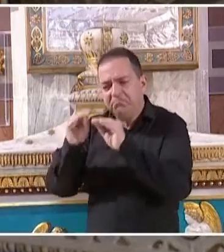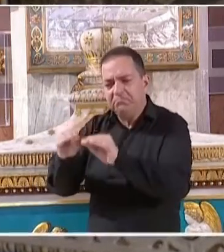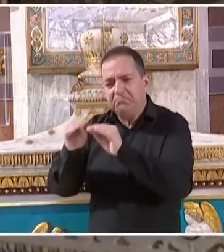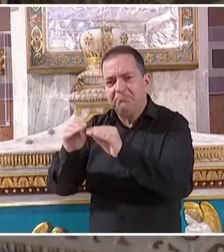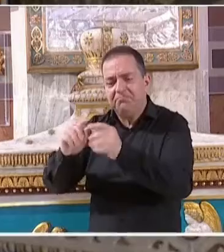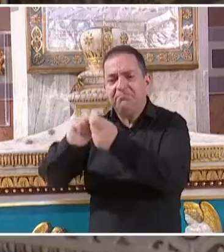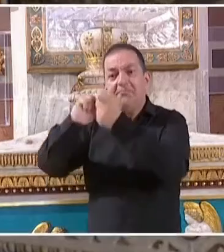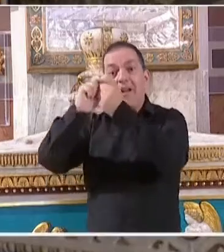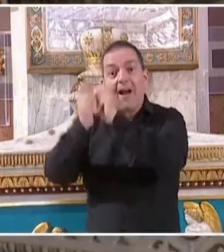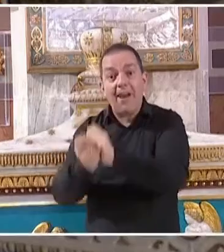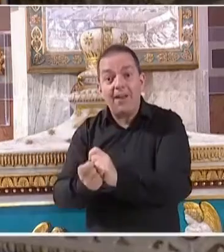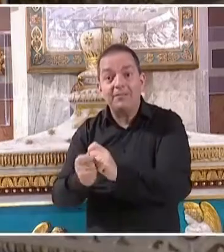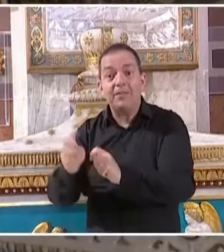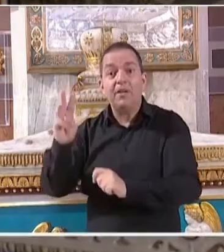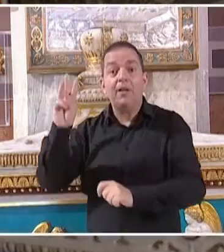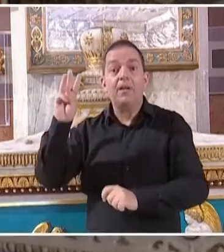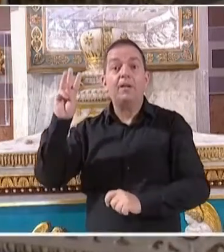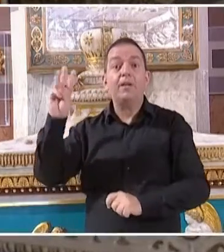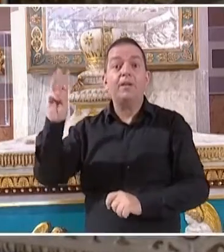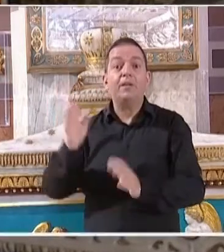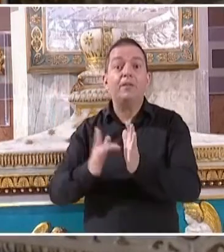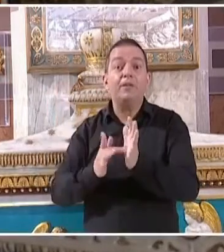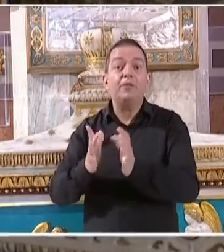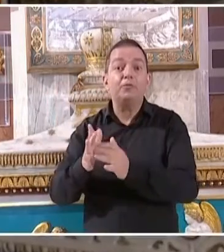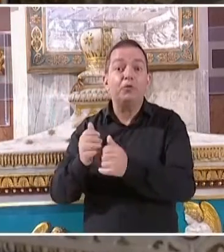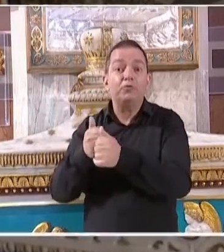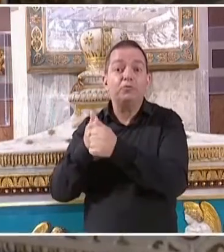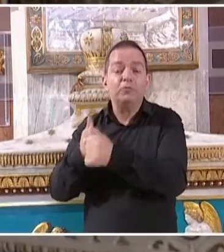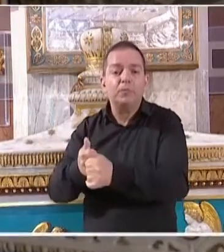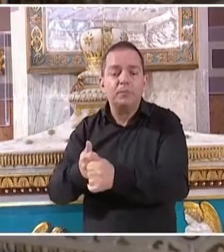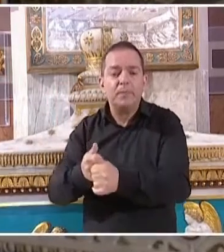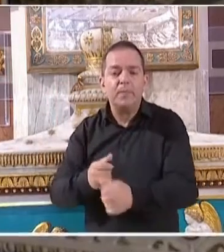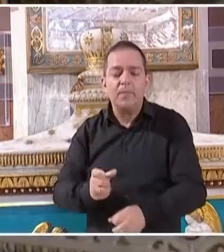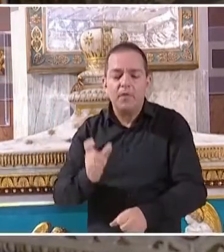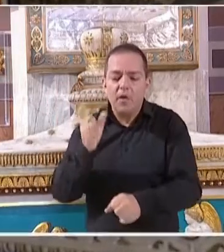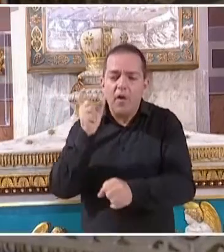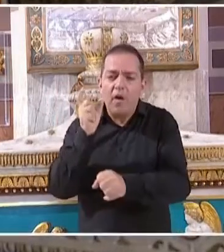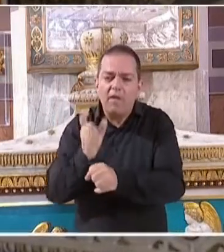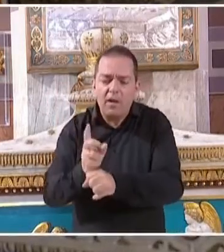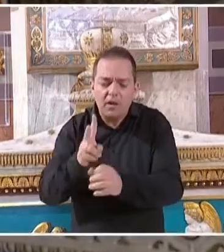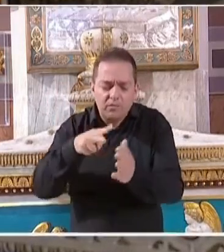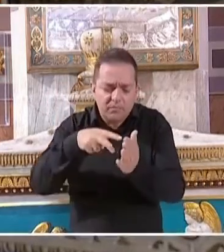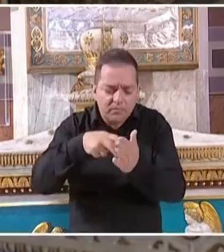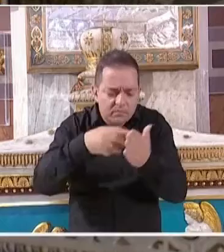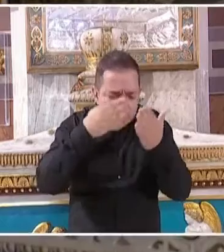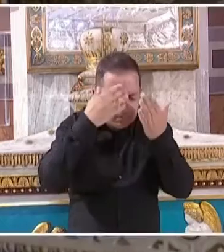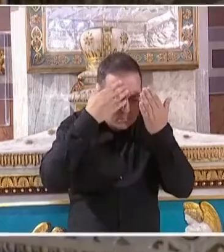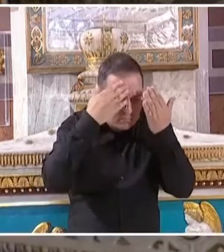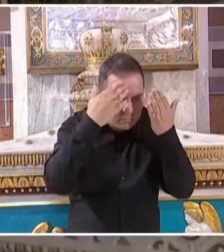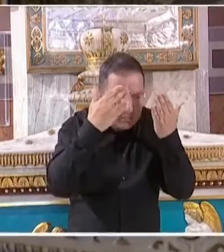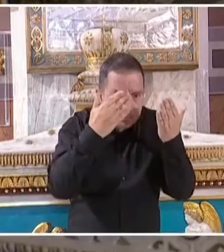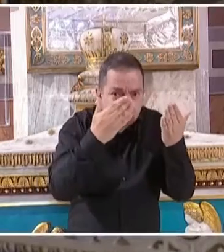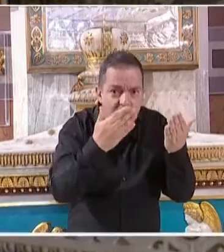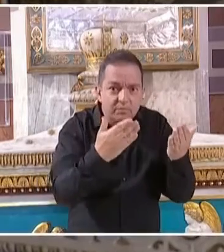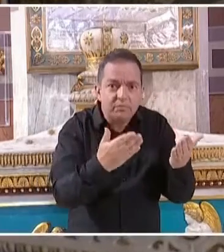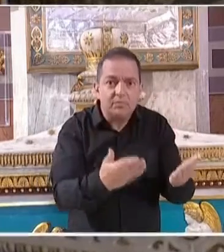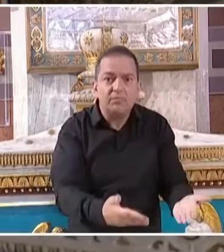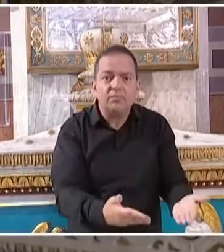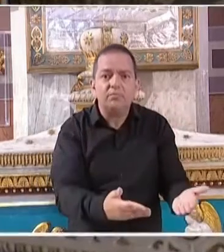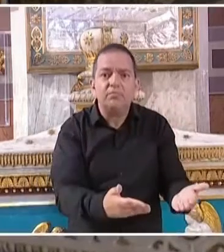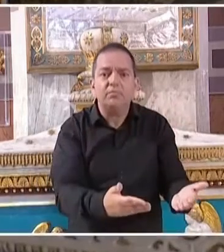Έκθαμβος, ο δεσμοφύλακας έπεσε στα πόδια των Αποστόλων και τους υπέβαλε